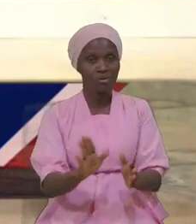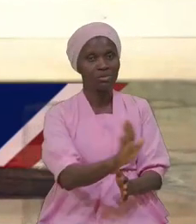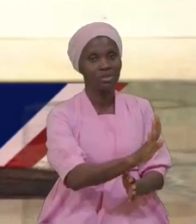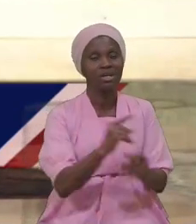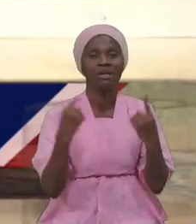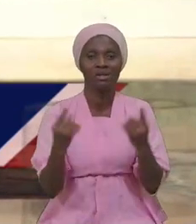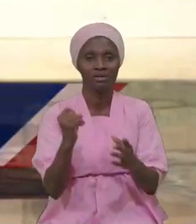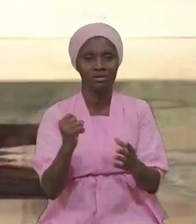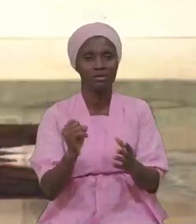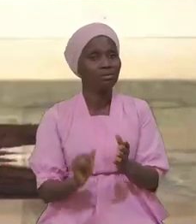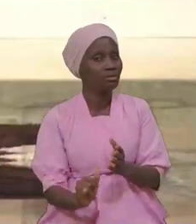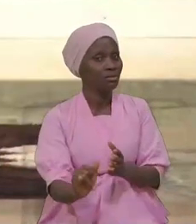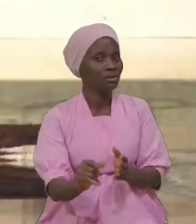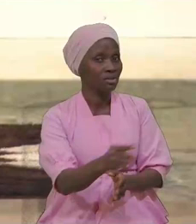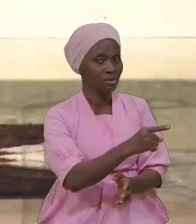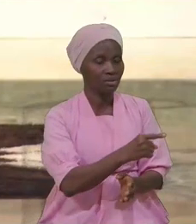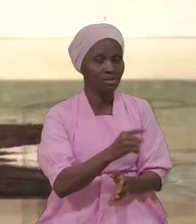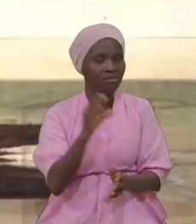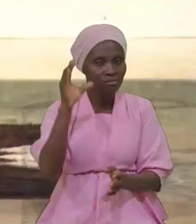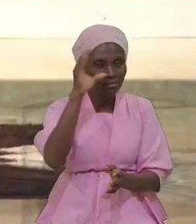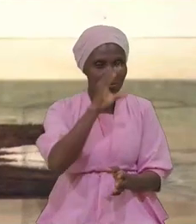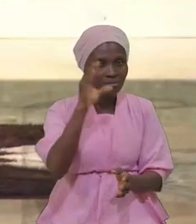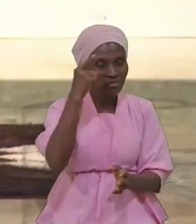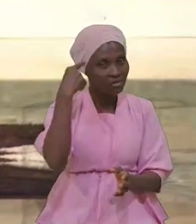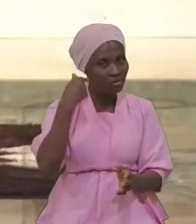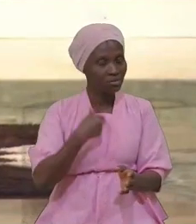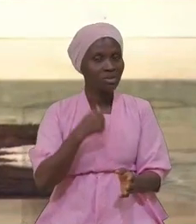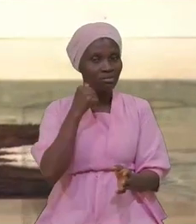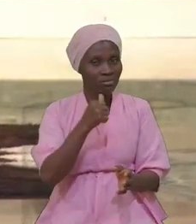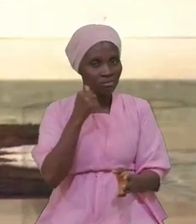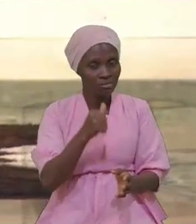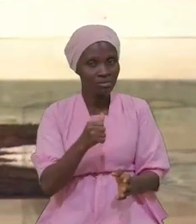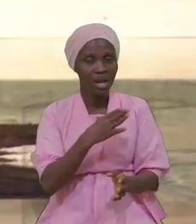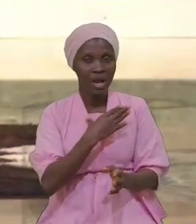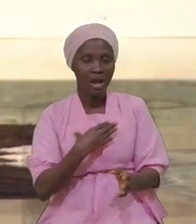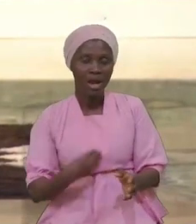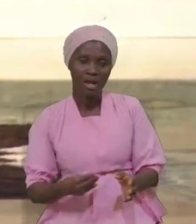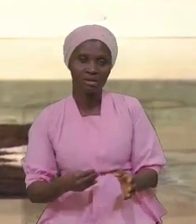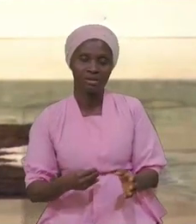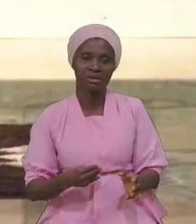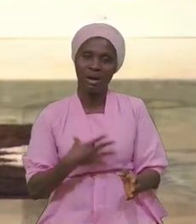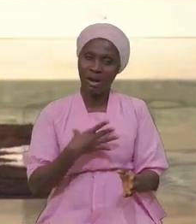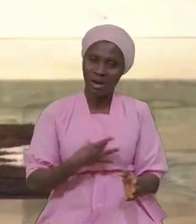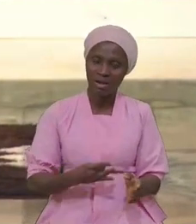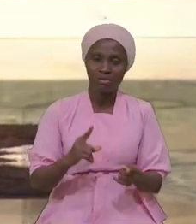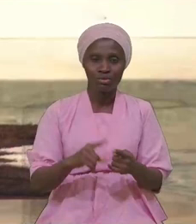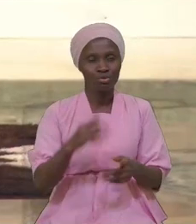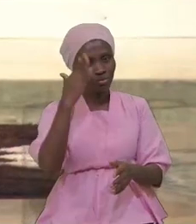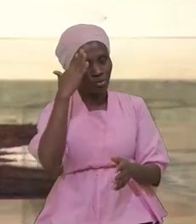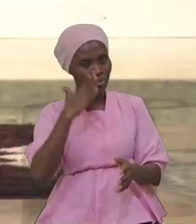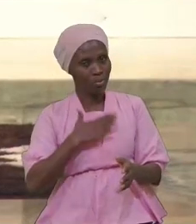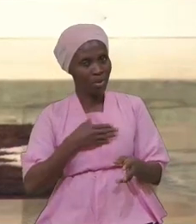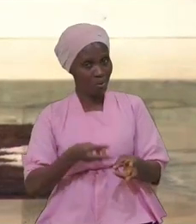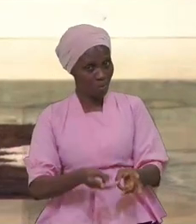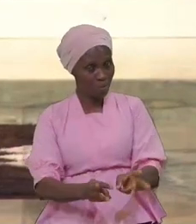2. Tous les jours, il me cherchent, ils veulent connaître mes